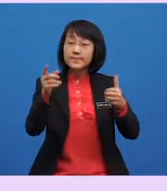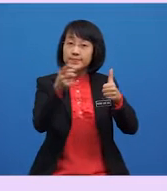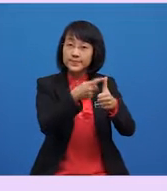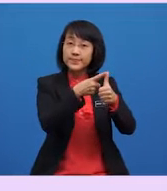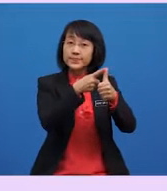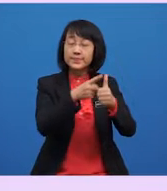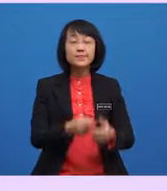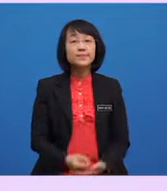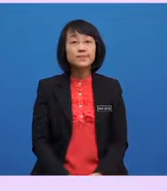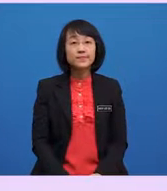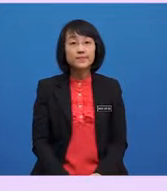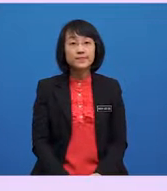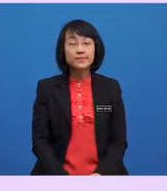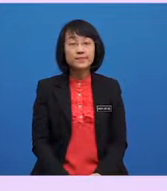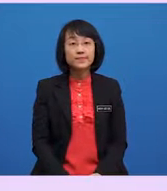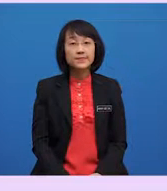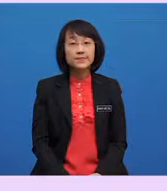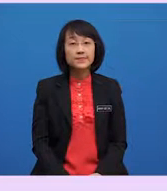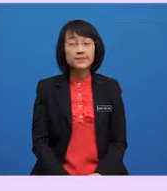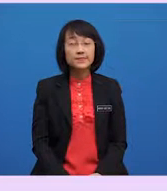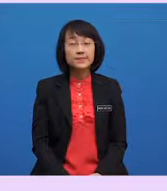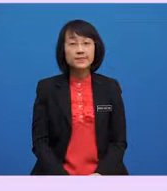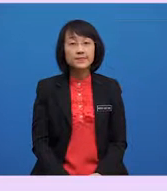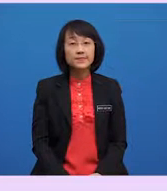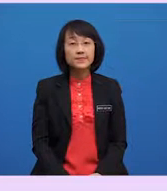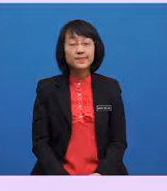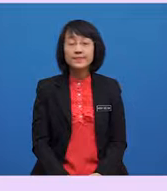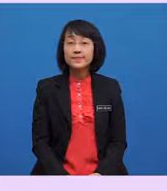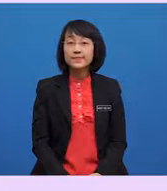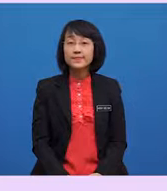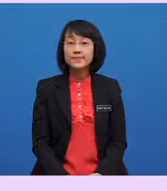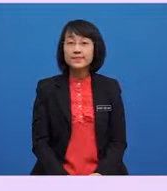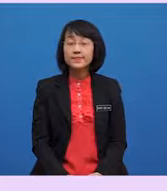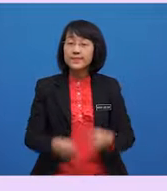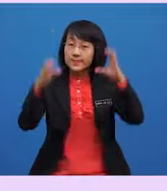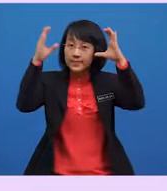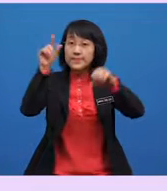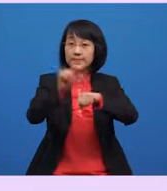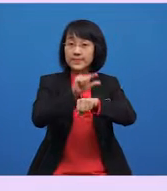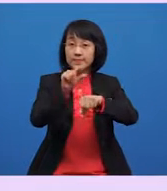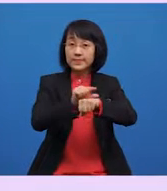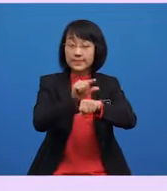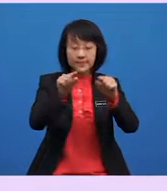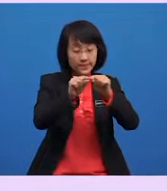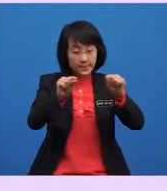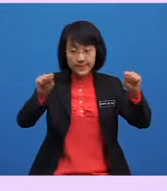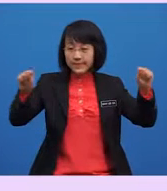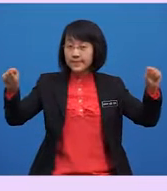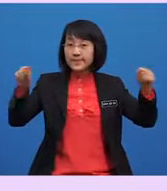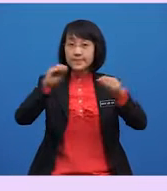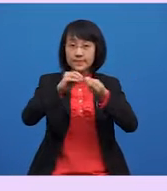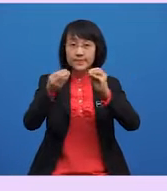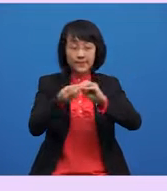Bagi memberi lebih pemahaman kepada kamu, cikgu akan menggunakan garis